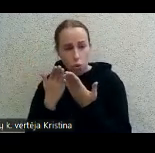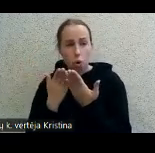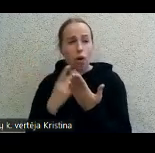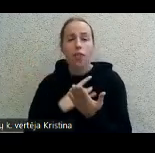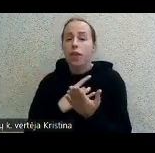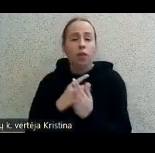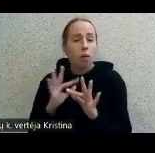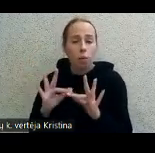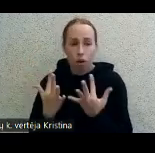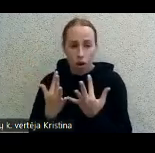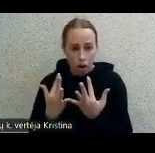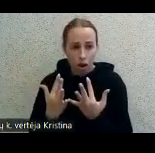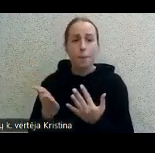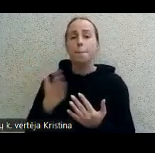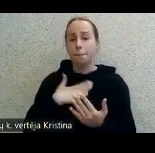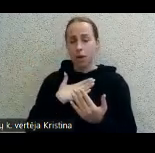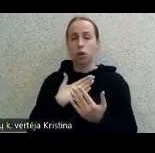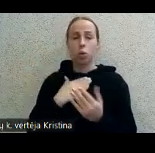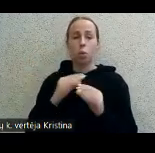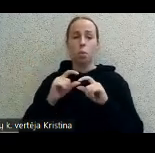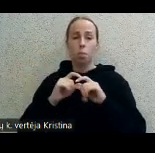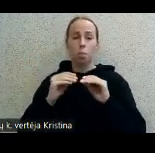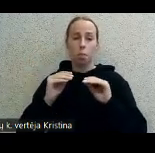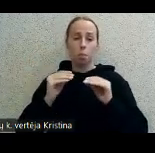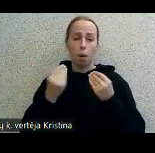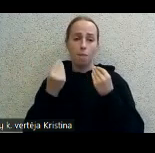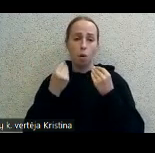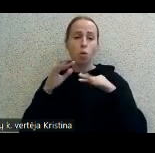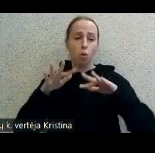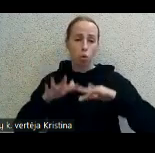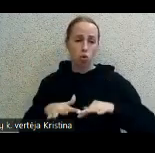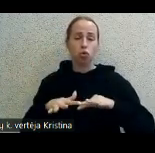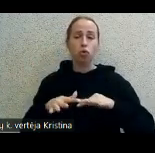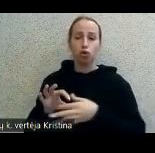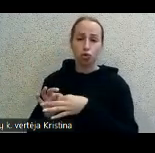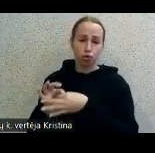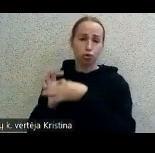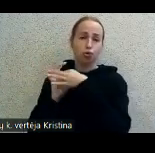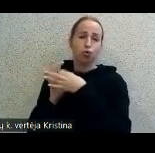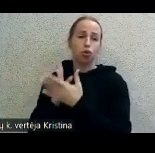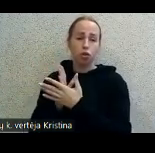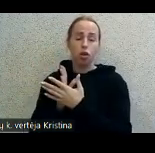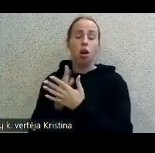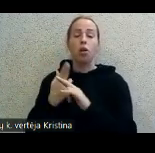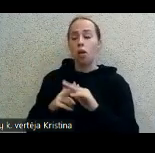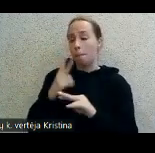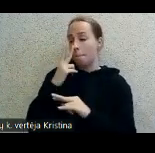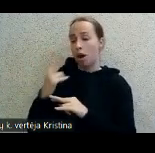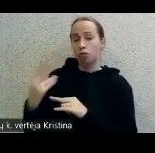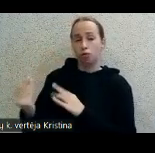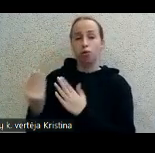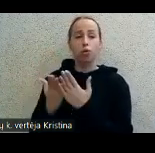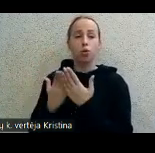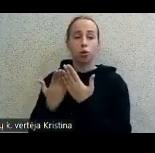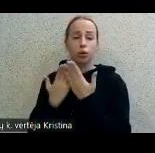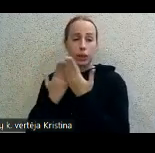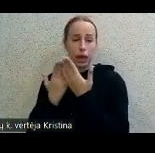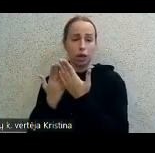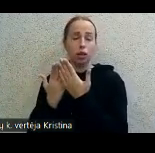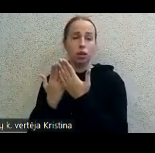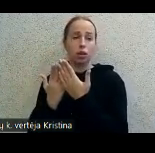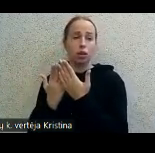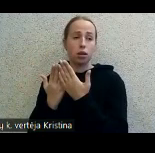visiškai atsiliepia ir mano pamokose, nes aš matau, kad yra išugdyti labai puikų skaitimo įgūdžiai. Ir pokalbio lange yra